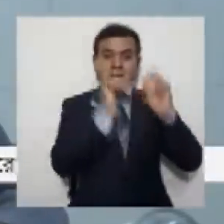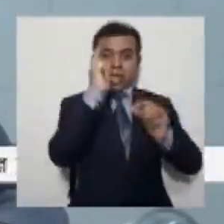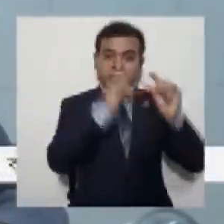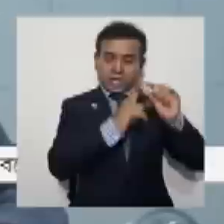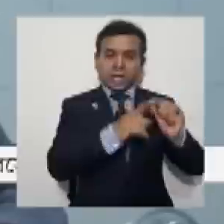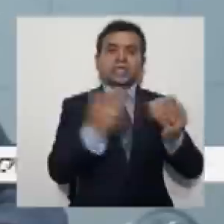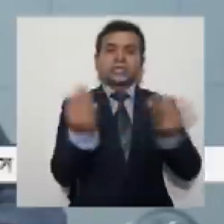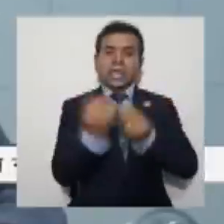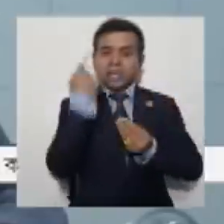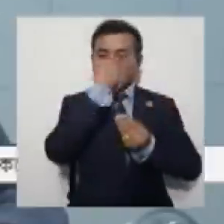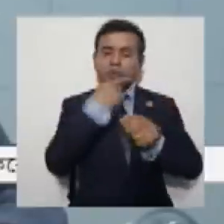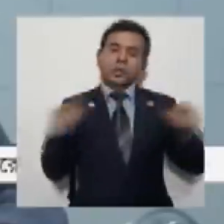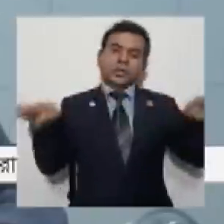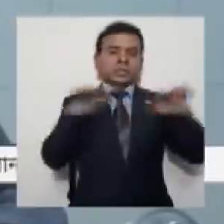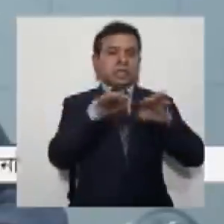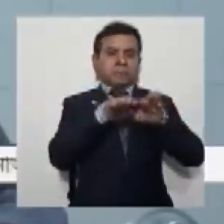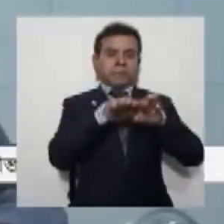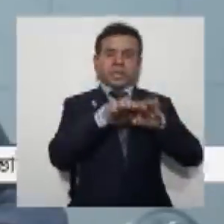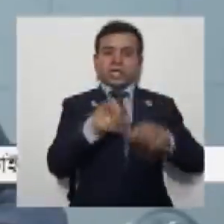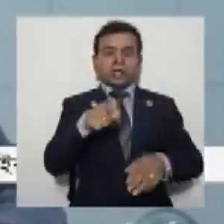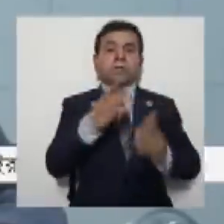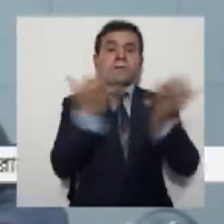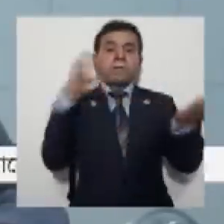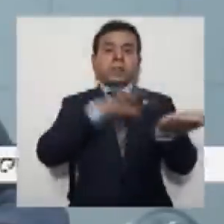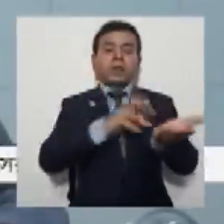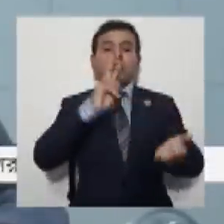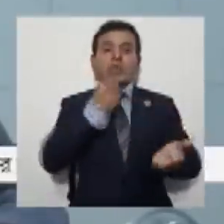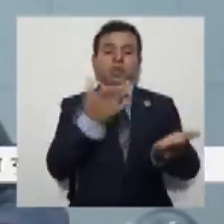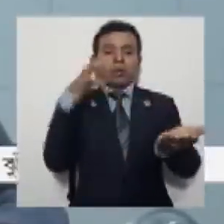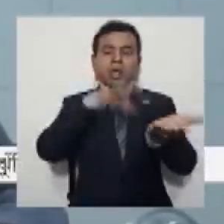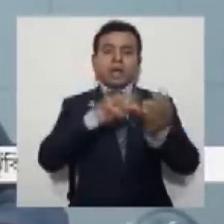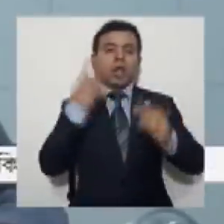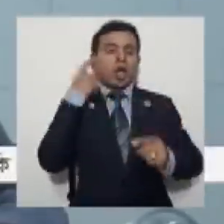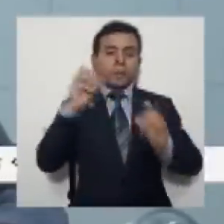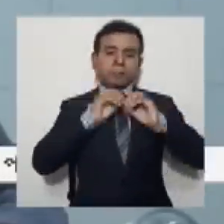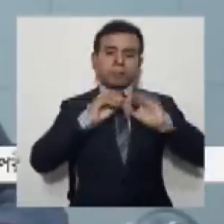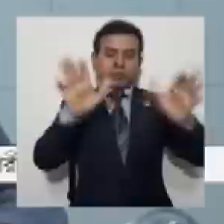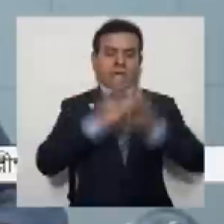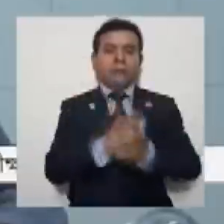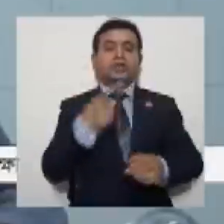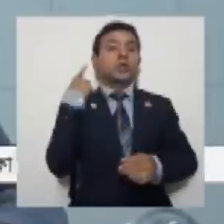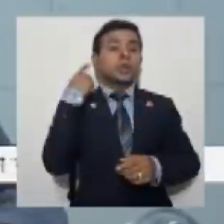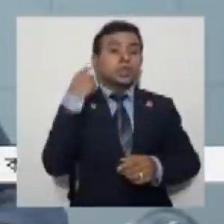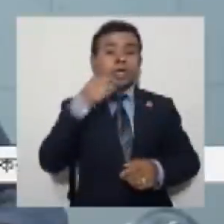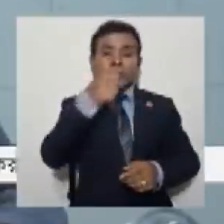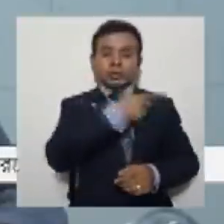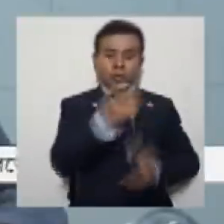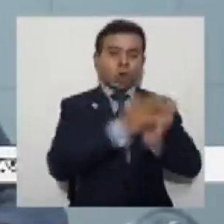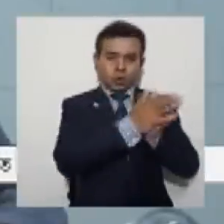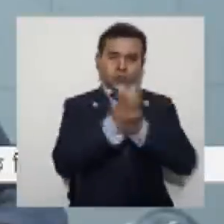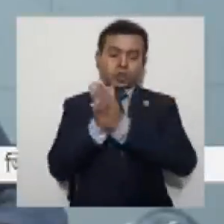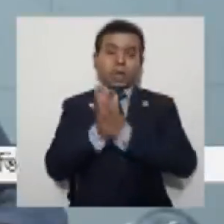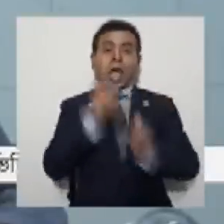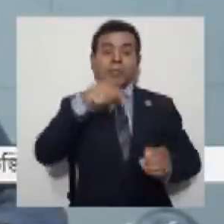কর্তৃপক্ষের অনুমতি ছাড়া কোনো ধরনের বিবৃতি দেবেন না, যার কারণে ভুল বোঝাবুঝির সৃষ্টি হয় এবং যা